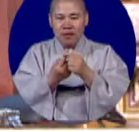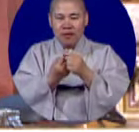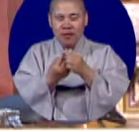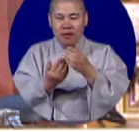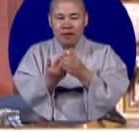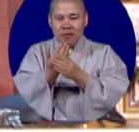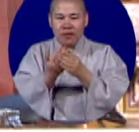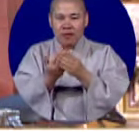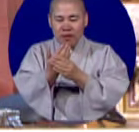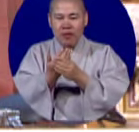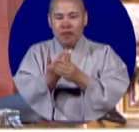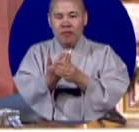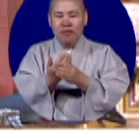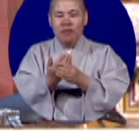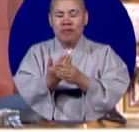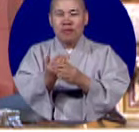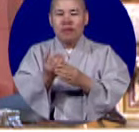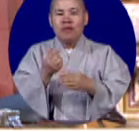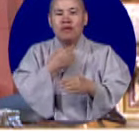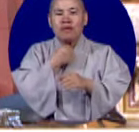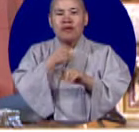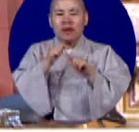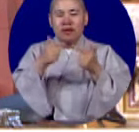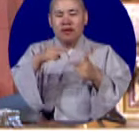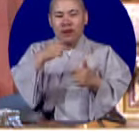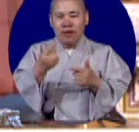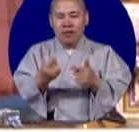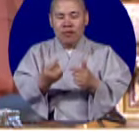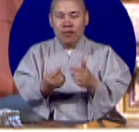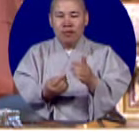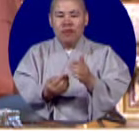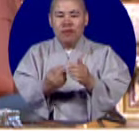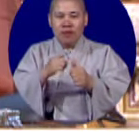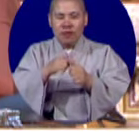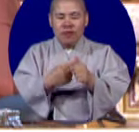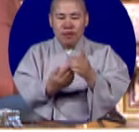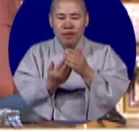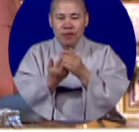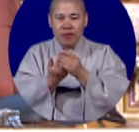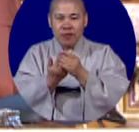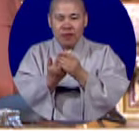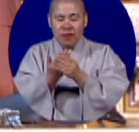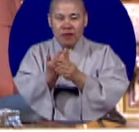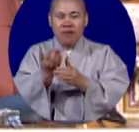뭐 할 뭐가 없어요. 심기만 심으면 싹은 저절로 난다 이 말이에요.